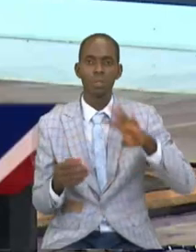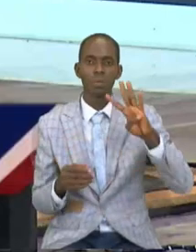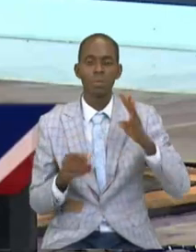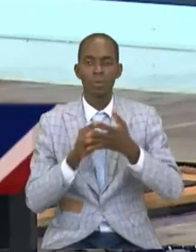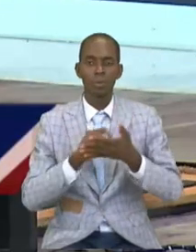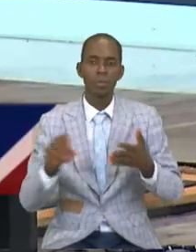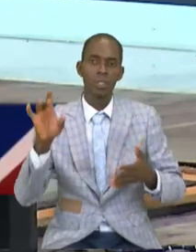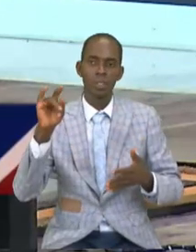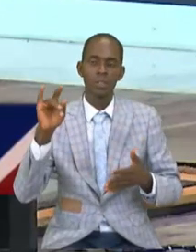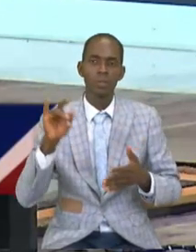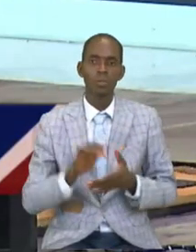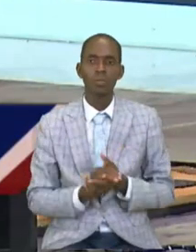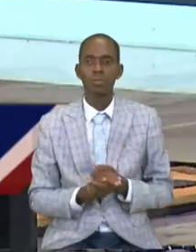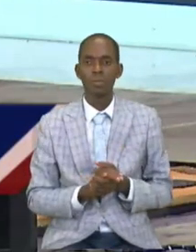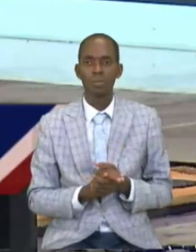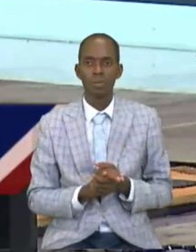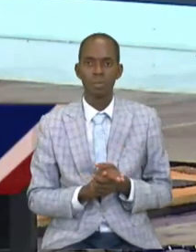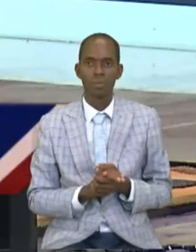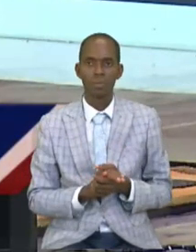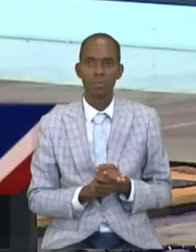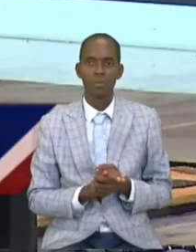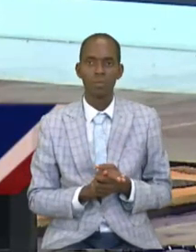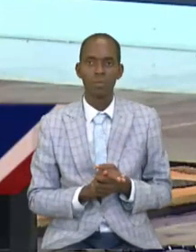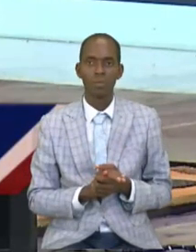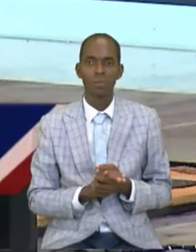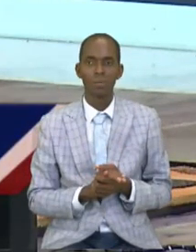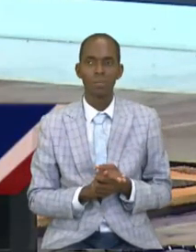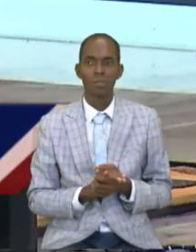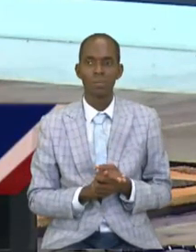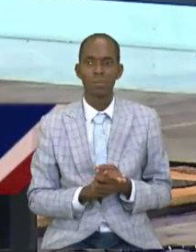verset 18. Luc 4, 18.